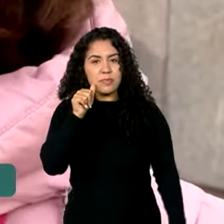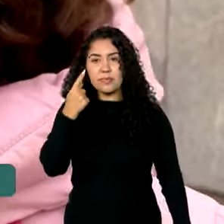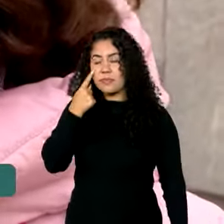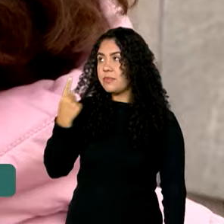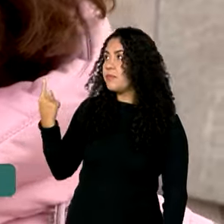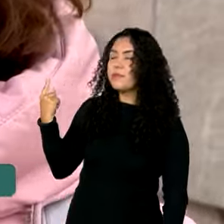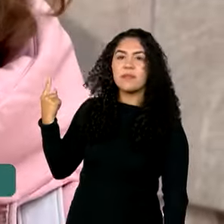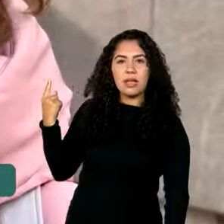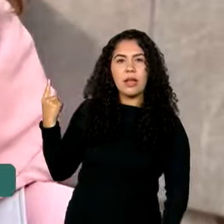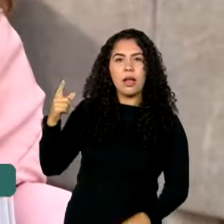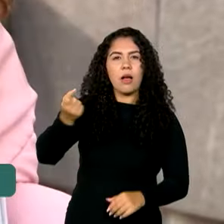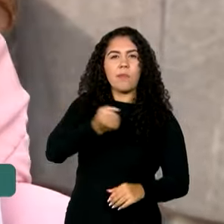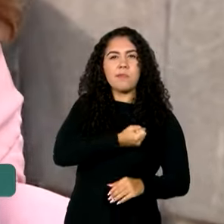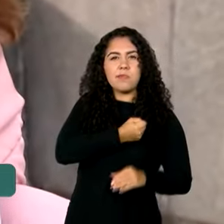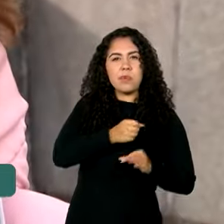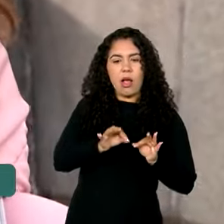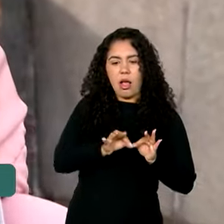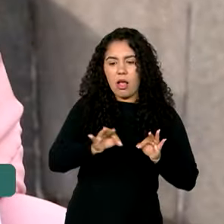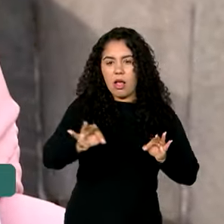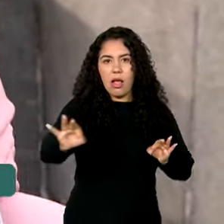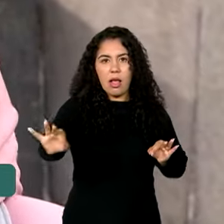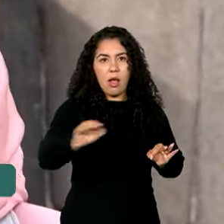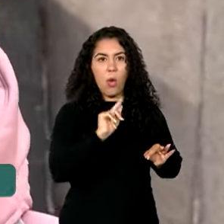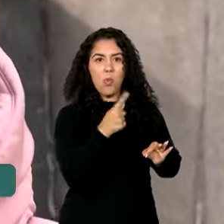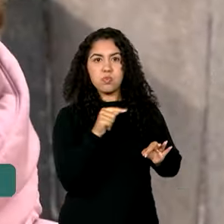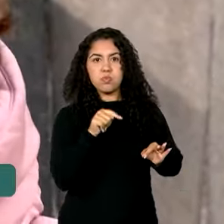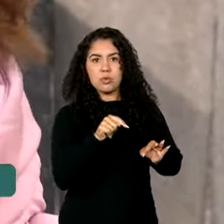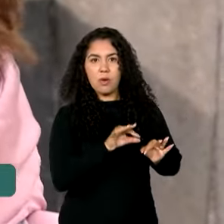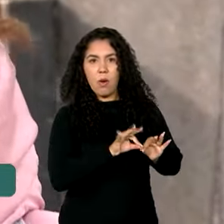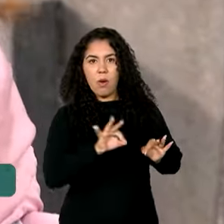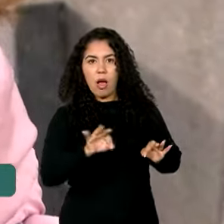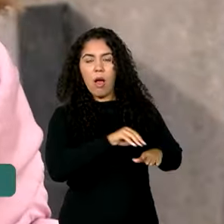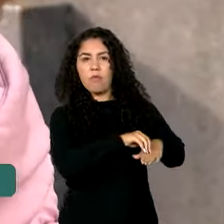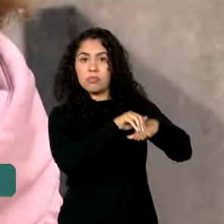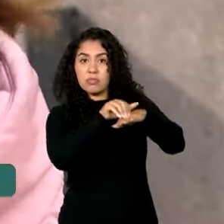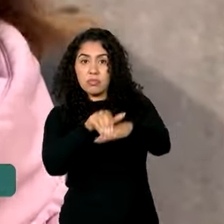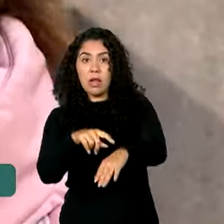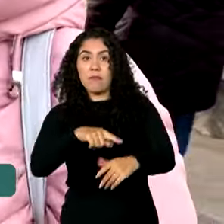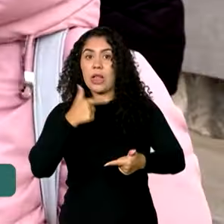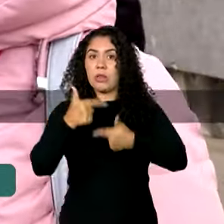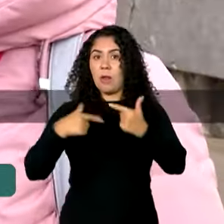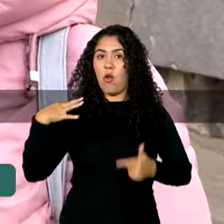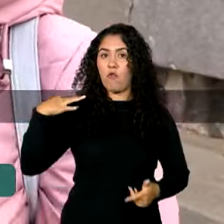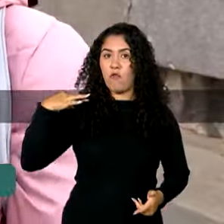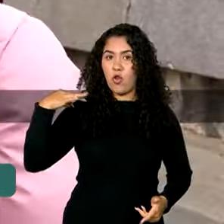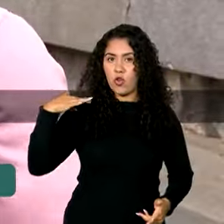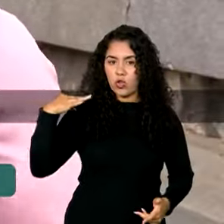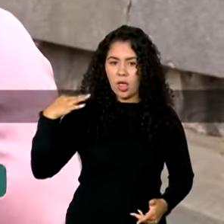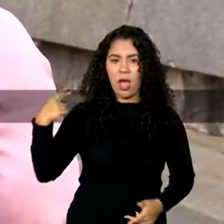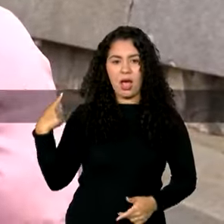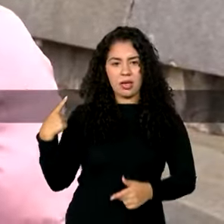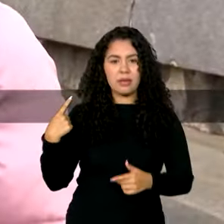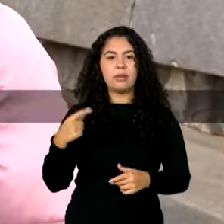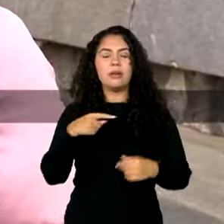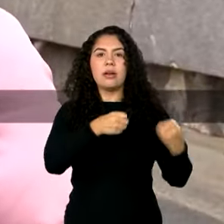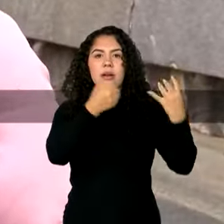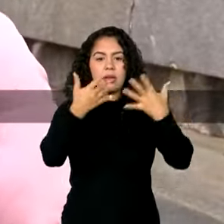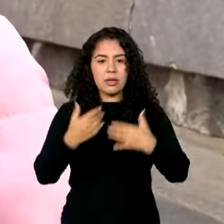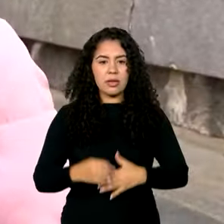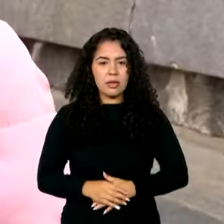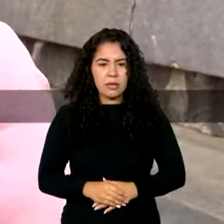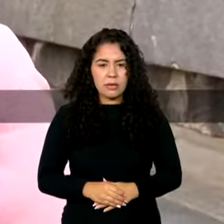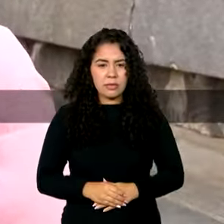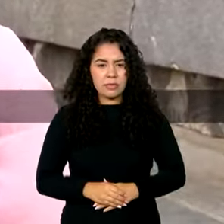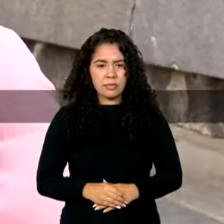a pouco mais de 1000 quilômetros de Kazan, vai trabalhar como voluntária no BRICS. Я в Казани первый